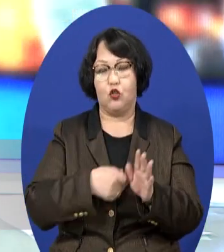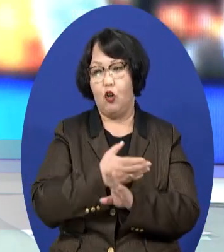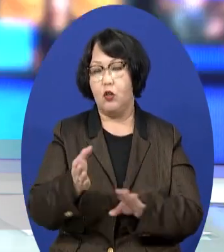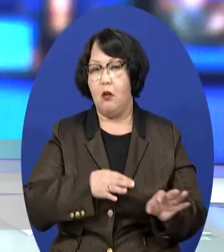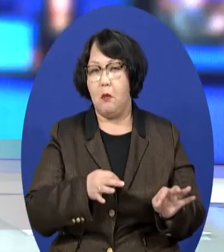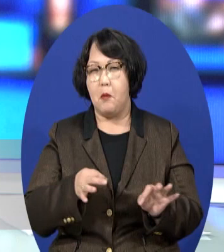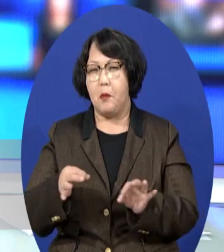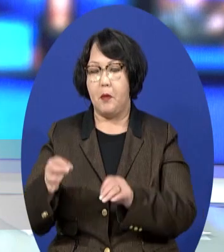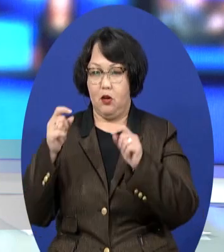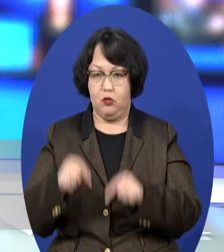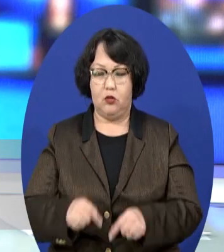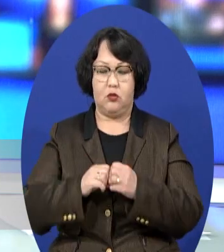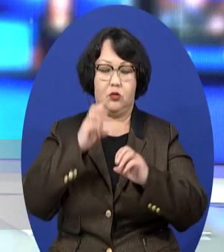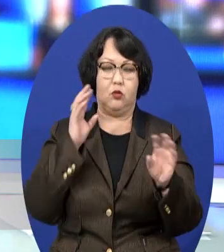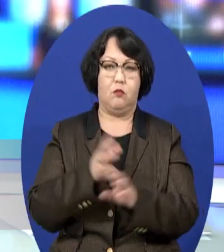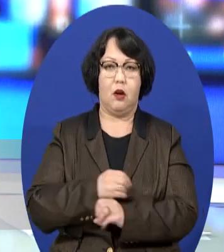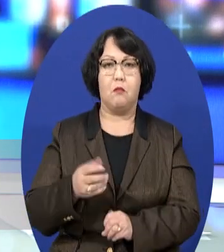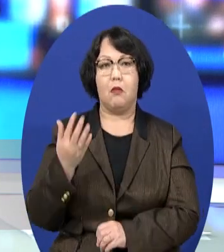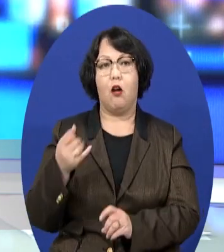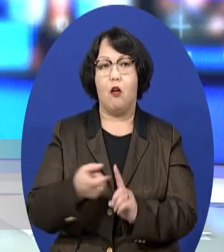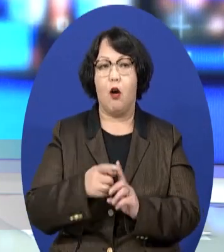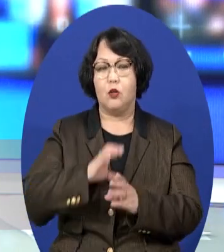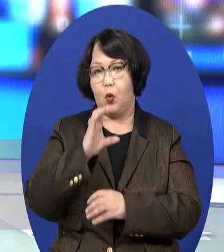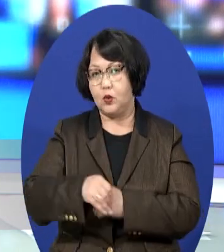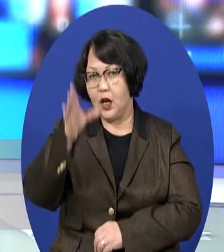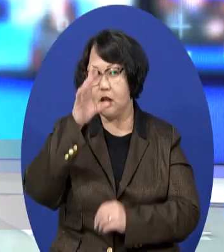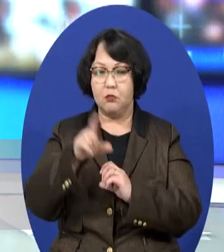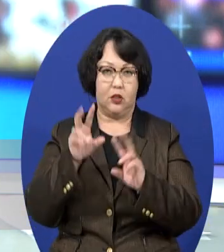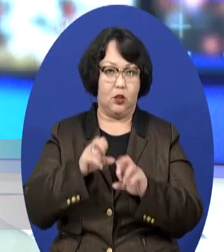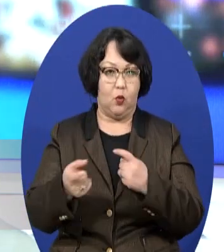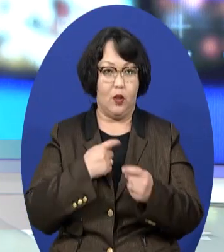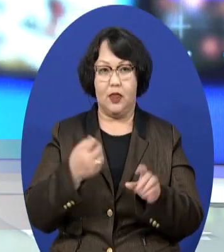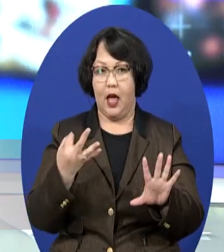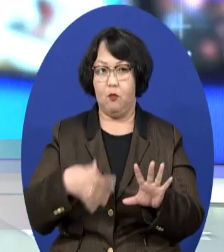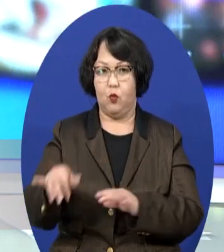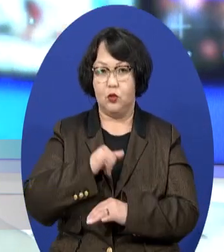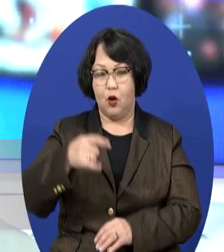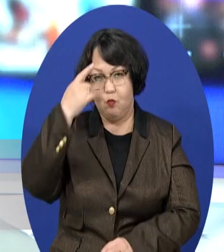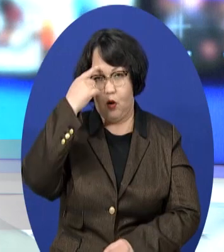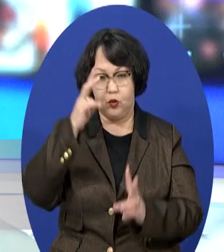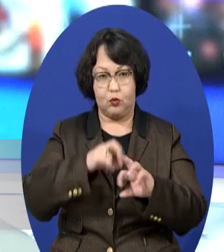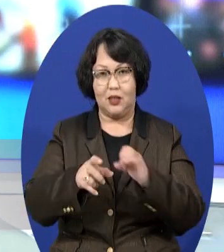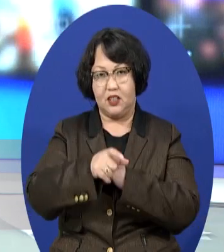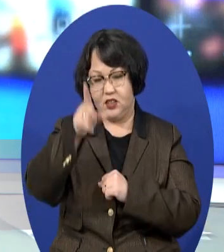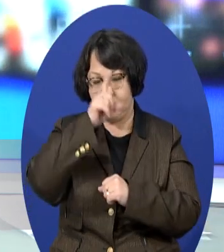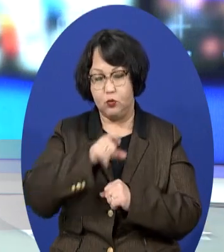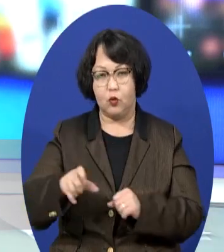хойшлогдсоор өнөөдрийг хүрсэн байна. Нөхцөл байдлаа уялдуулан олон улсын эрдэм шинжилгээний хуралд 8 орны монголч эрдэмтэн цахимаар оролцож